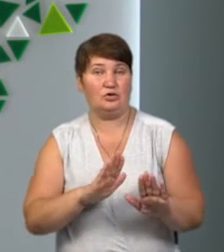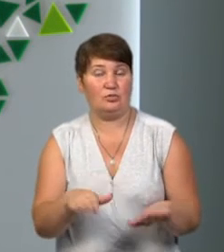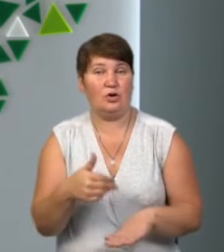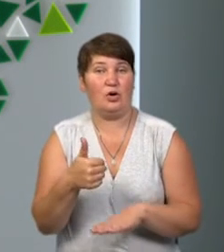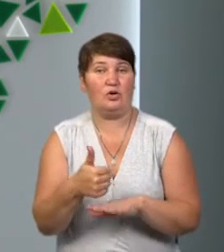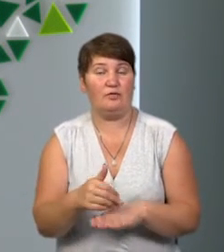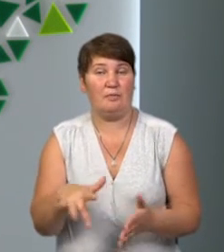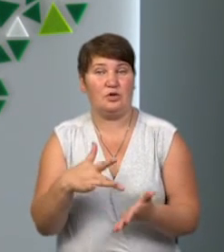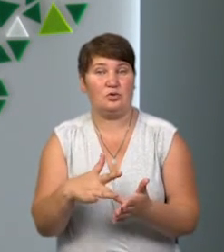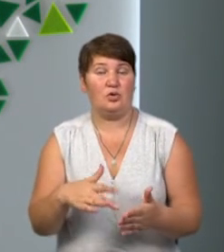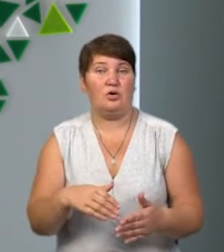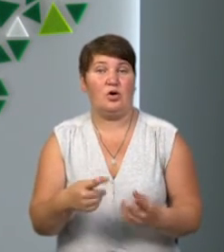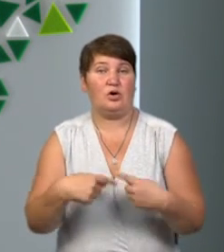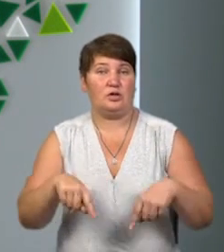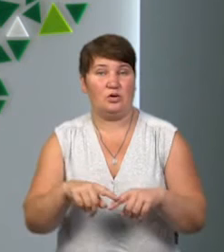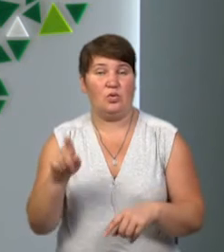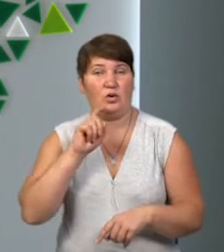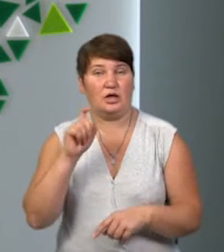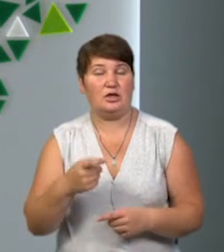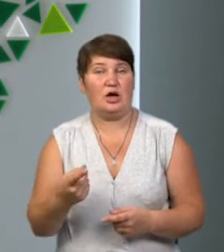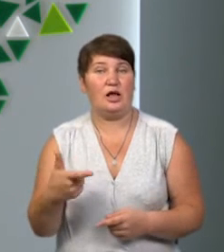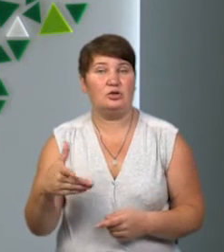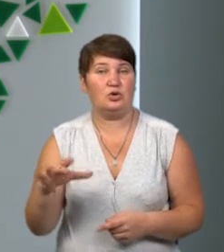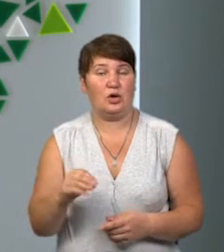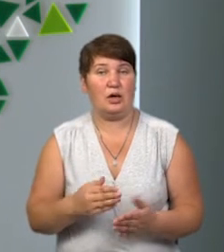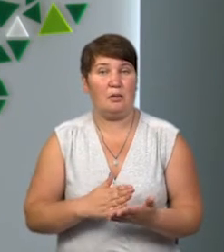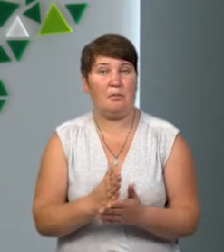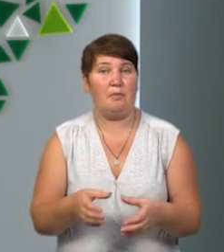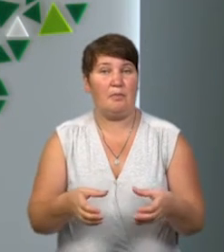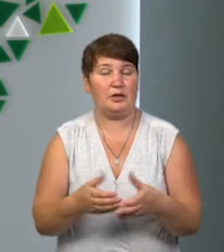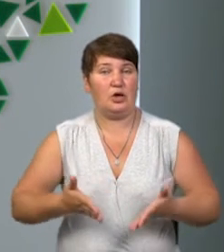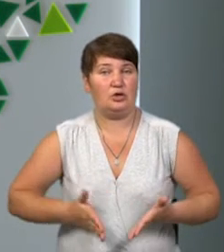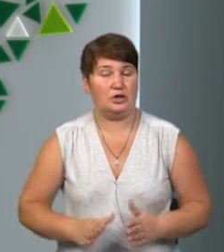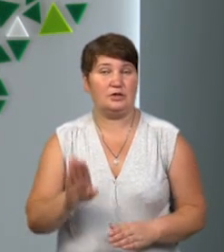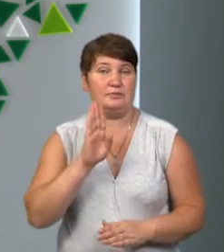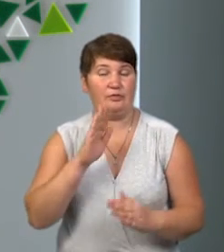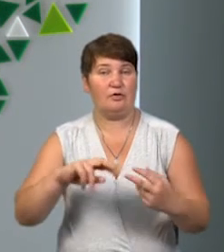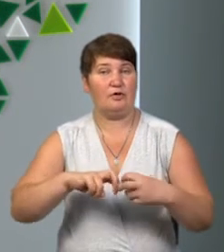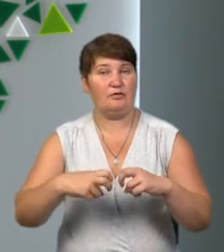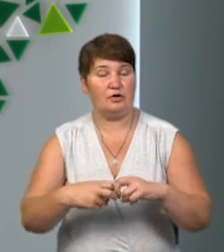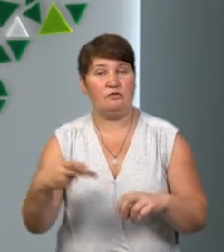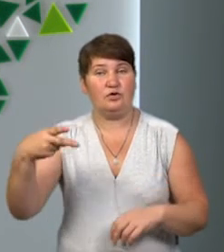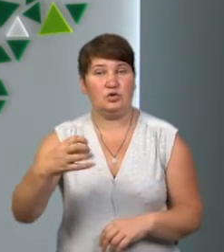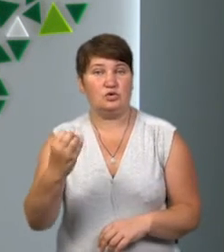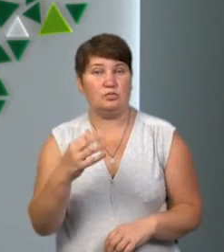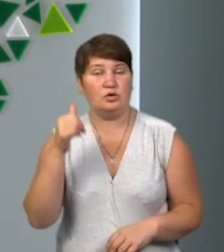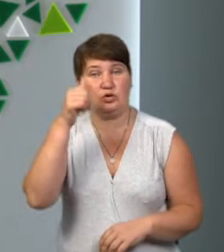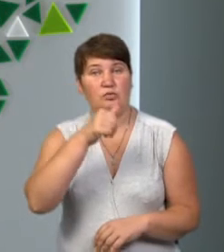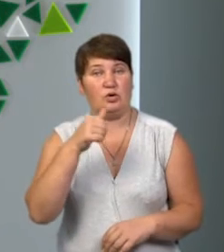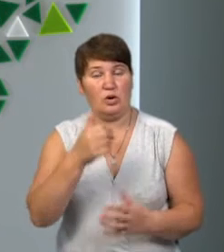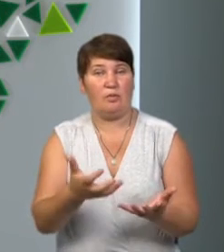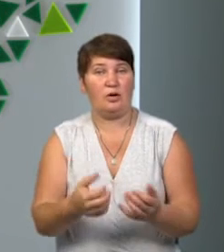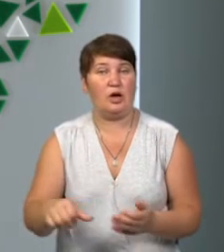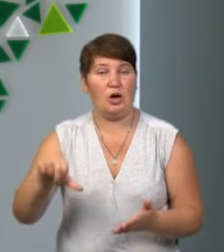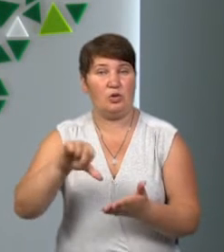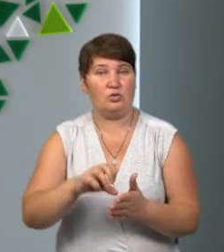міської організації Української Галицької партії. Кандидатка народилася в Івано-Франківську. У 2014 році брала